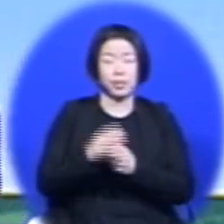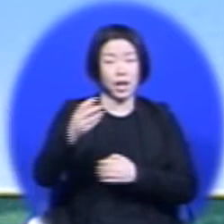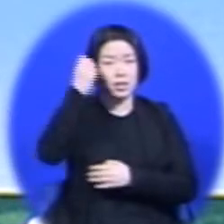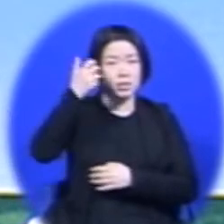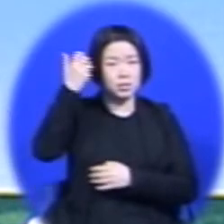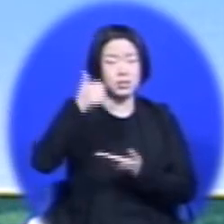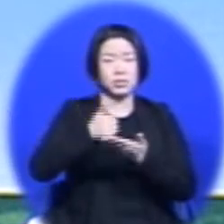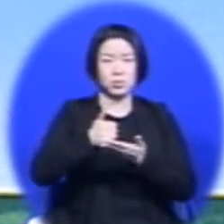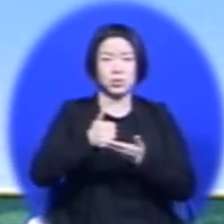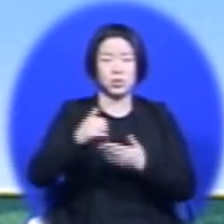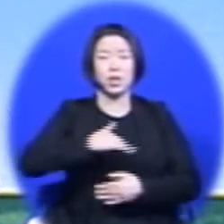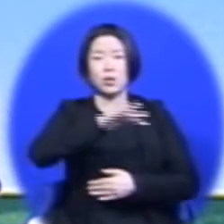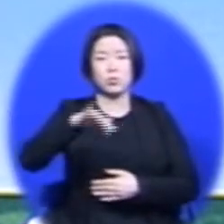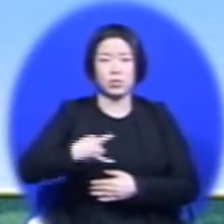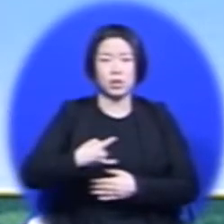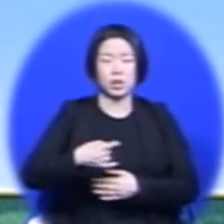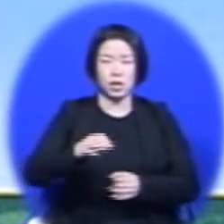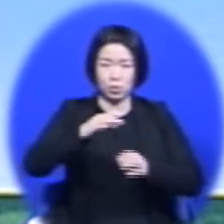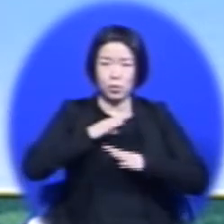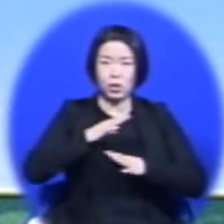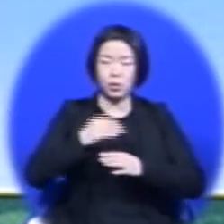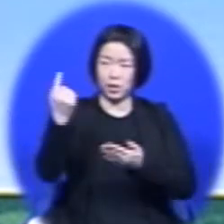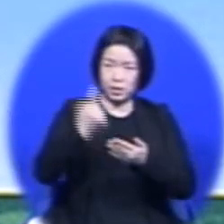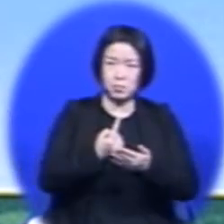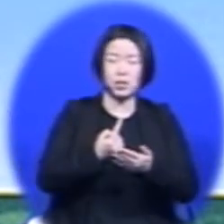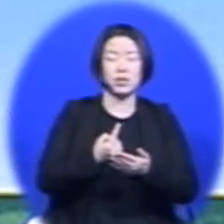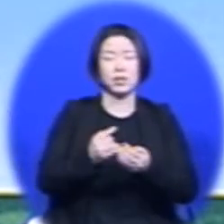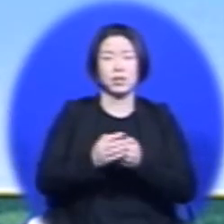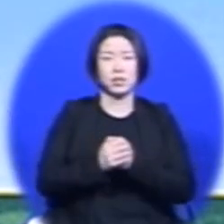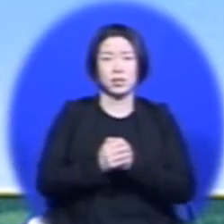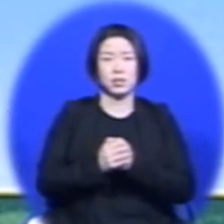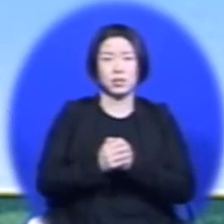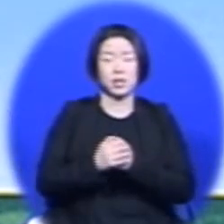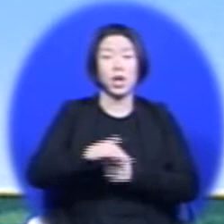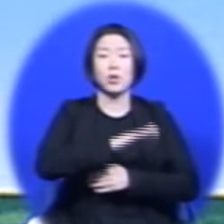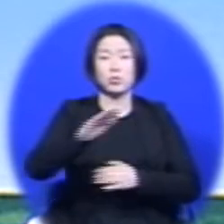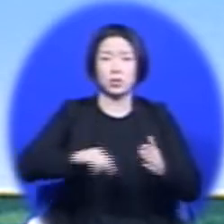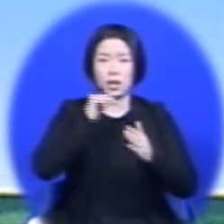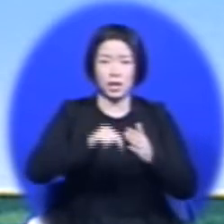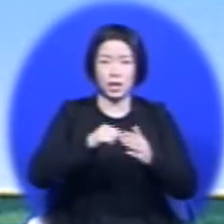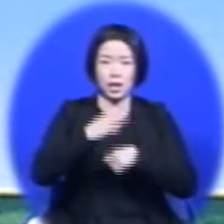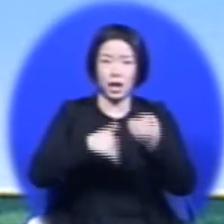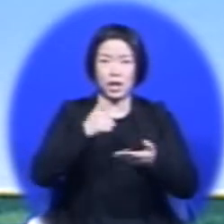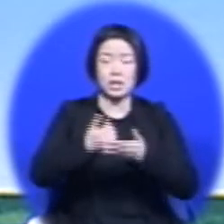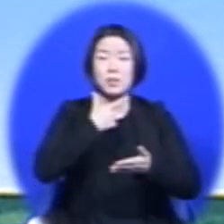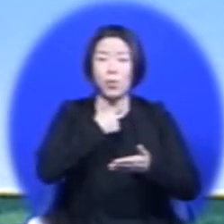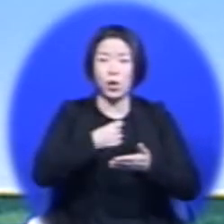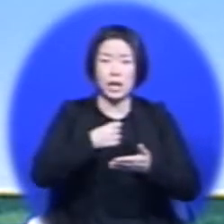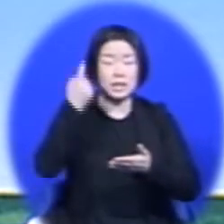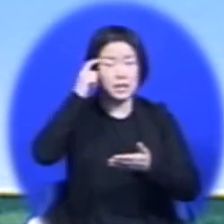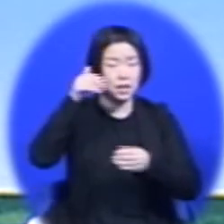성령님은 우리에게 놀랍게 임하셔서 우리 안에 하나님이 원하시는